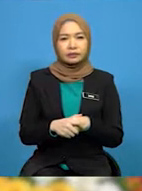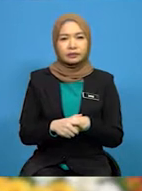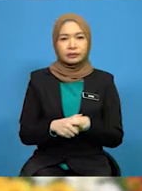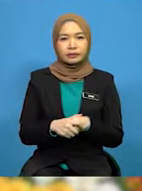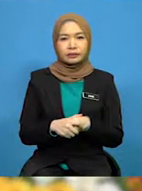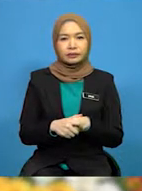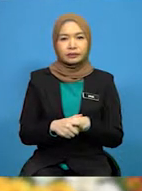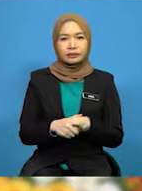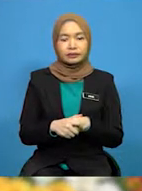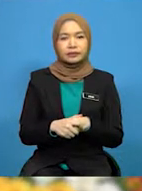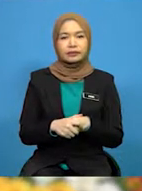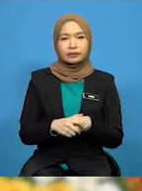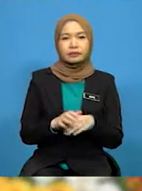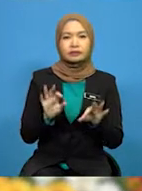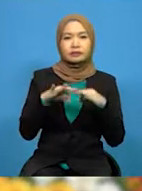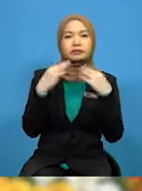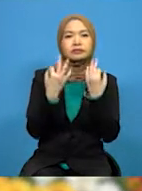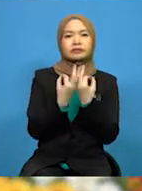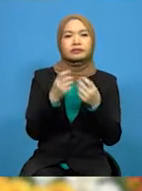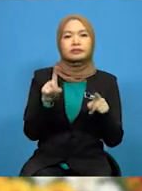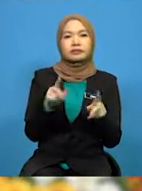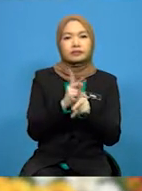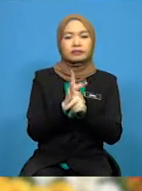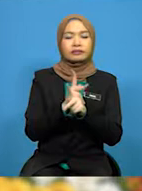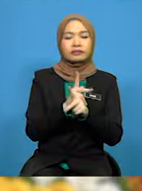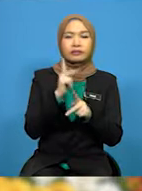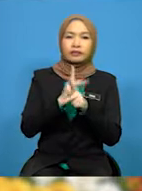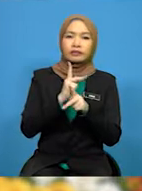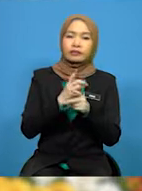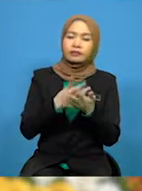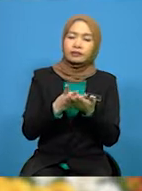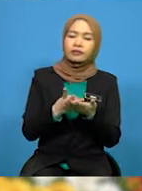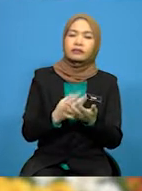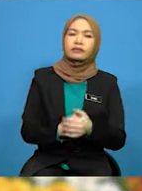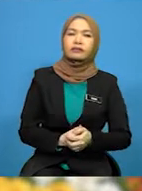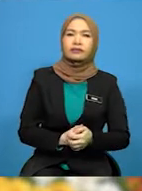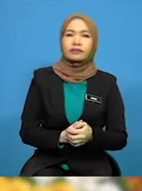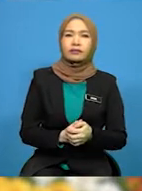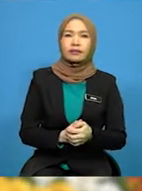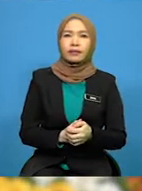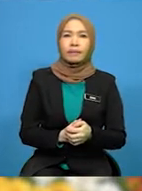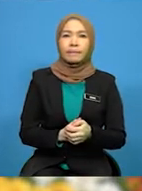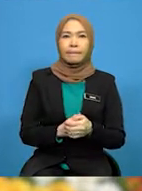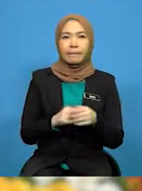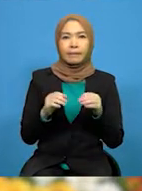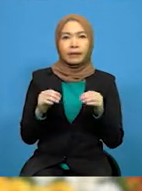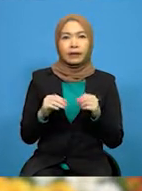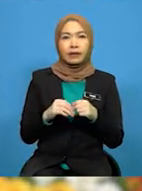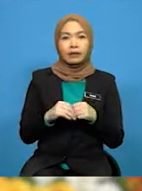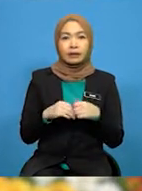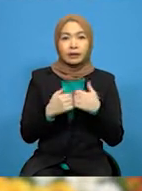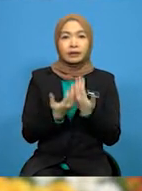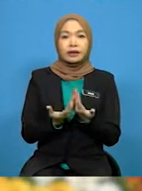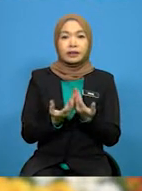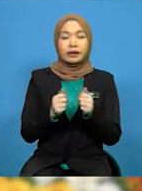menjejaskan institusi keluarga. Ya. Terima kasih Cikgu Isak atas penerangan tadi. Jadi Cikgu Rafidah, bagaimana pula dengan